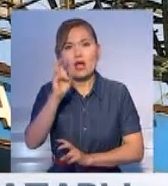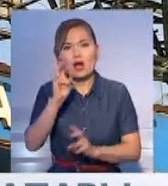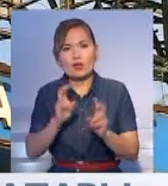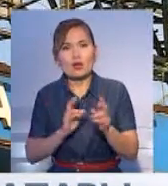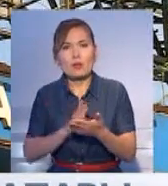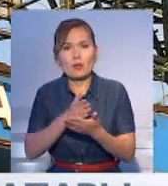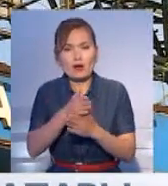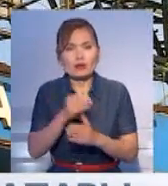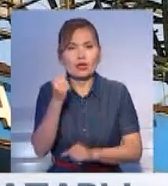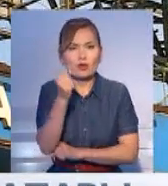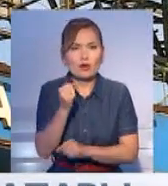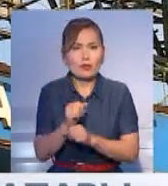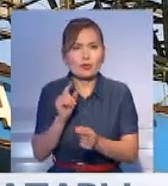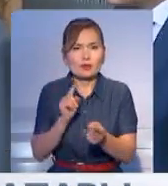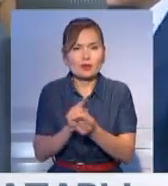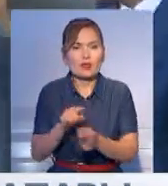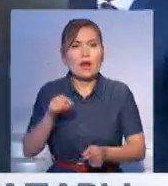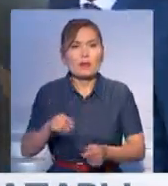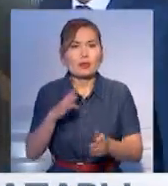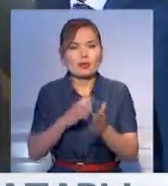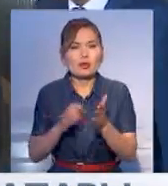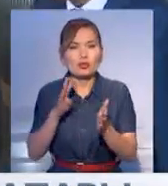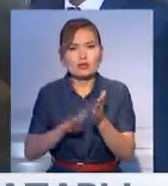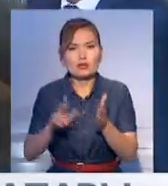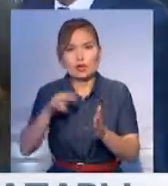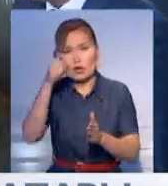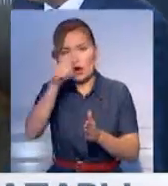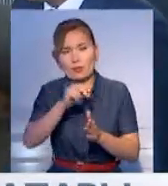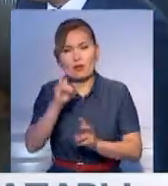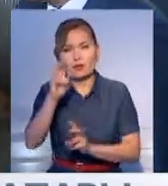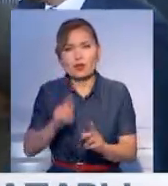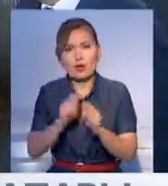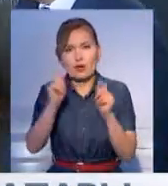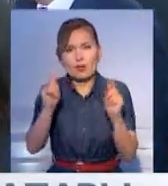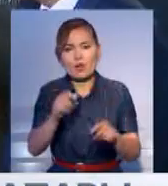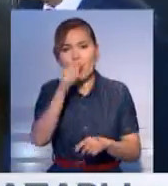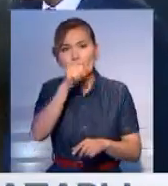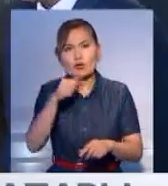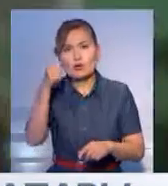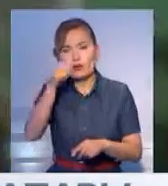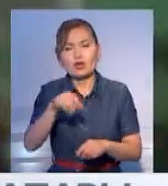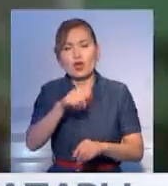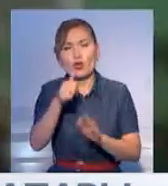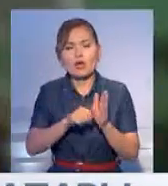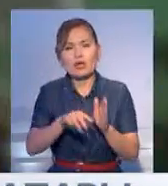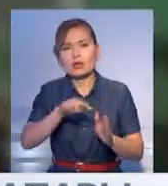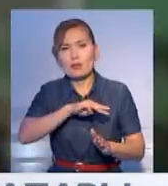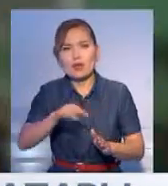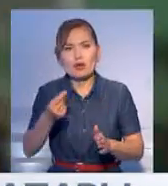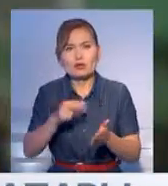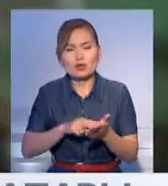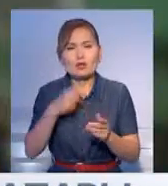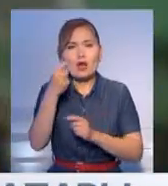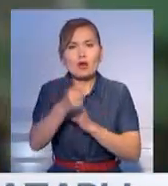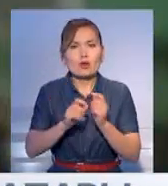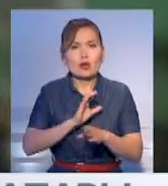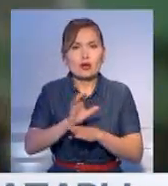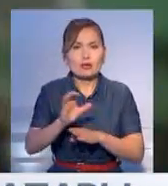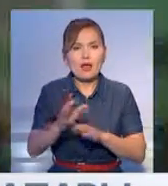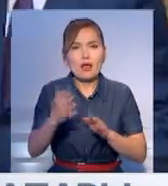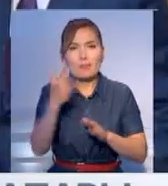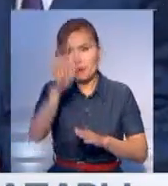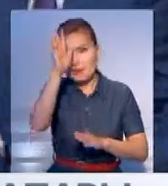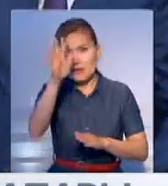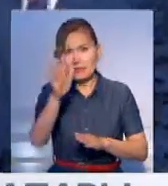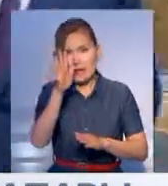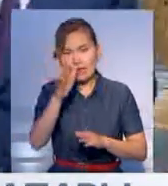де барды. 1993 жылы іргесі қаланған кәсіпорында былтыр 16 миллиард теңгенің өнімі өндірілді. Биылғы 5 айда бұл көрсеткіш